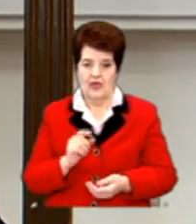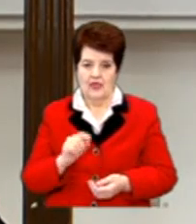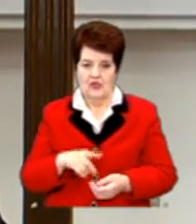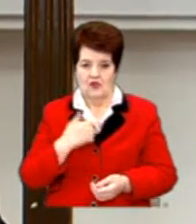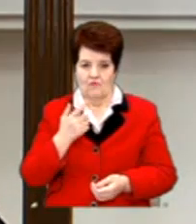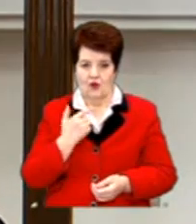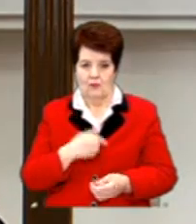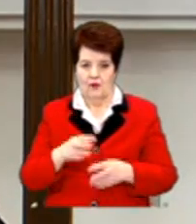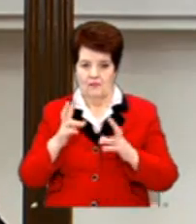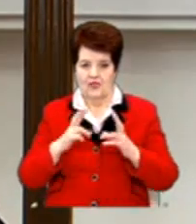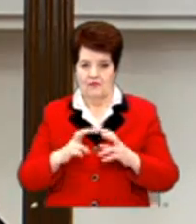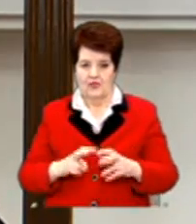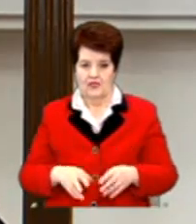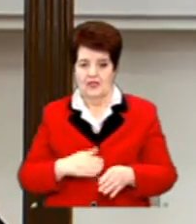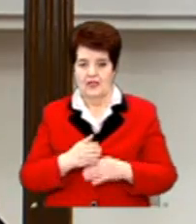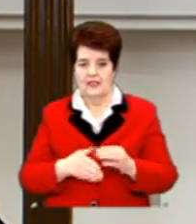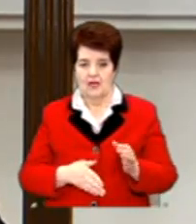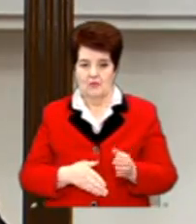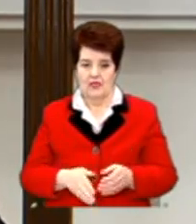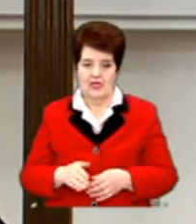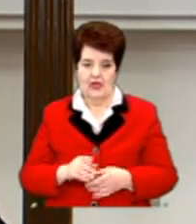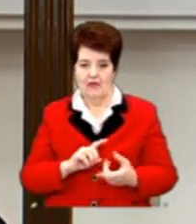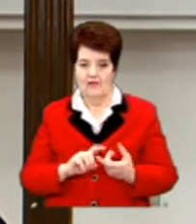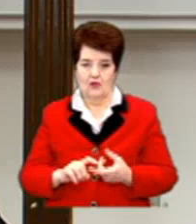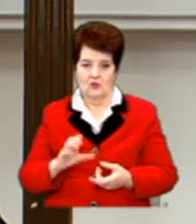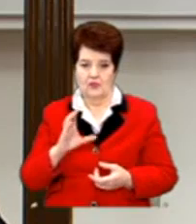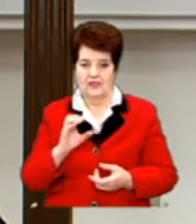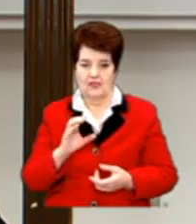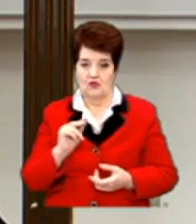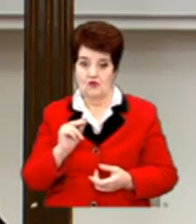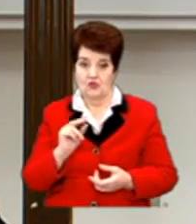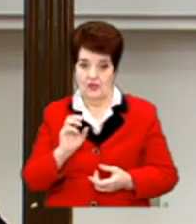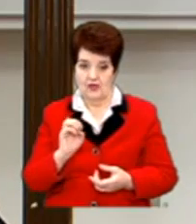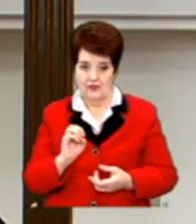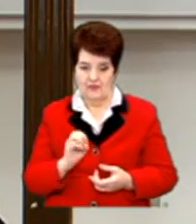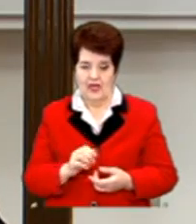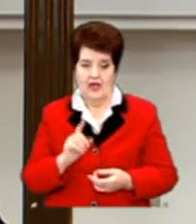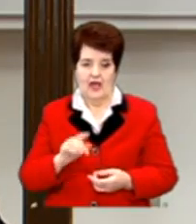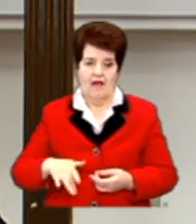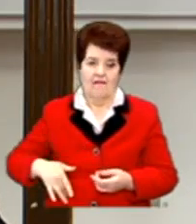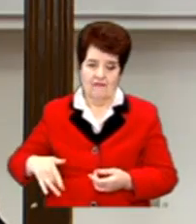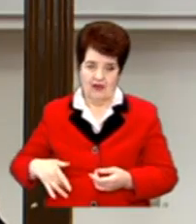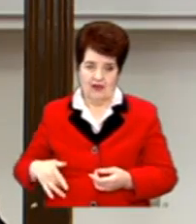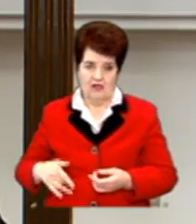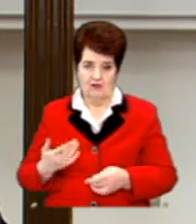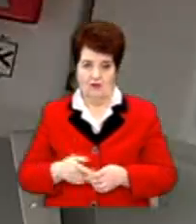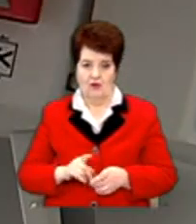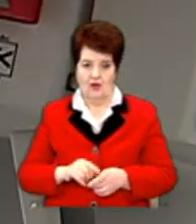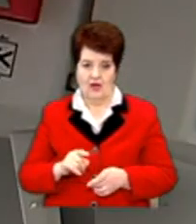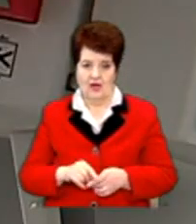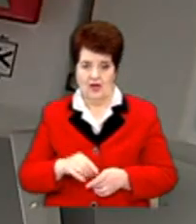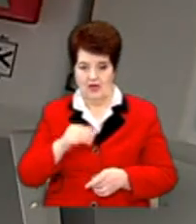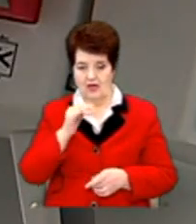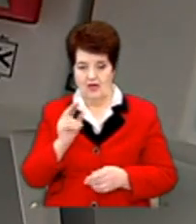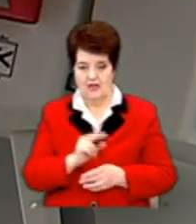de investigații pentru determinarea genotipului virusului C, și gradului de fibroză a ficatului și care ne va permite ca să determinăm schema